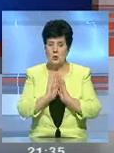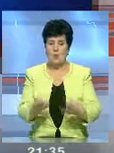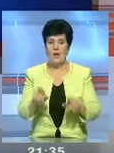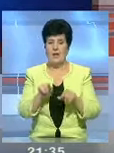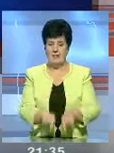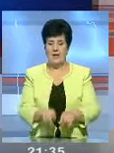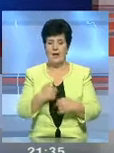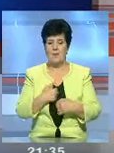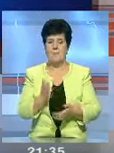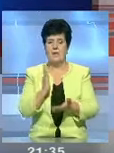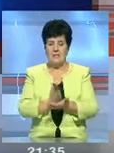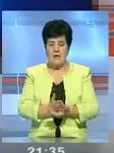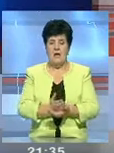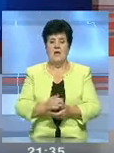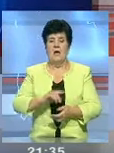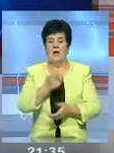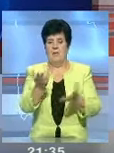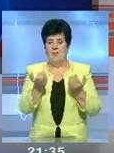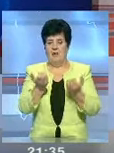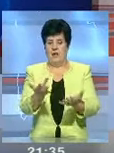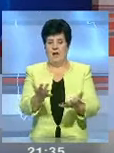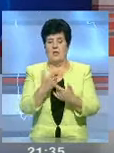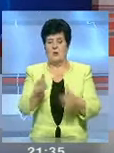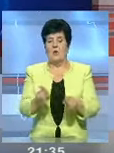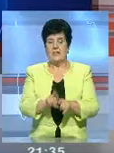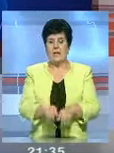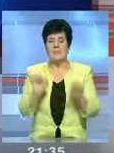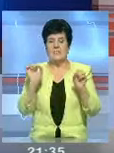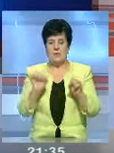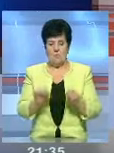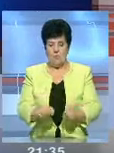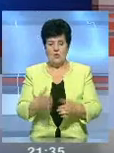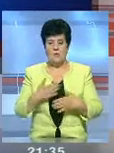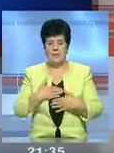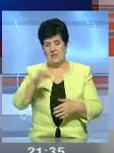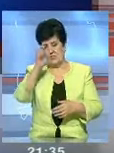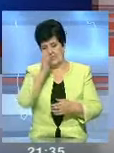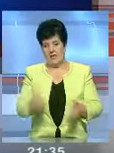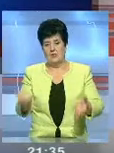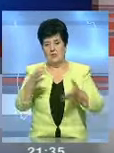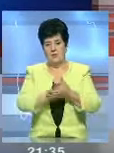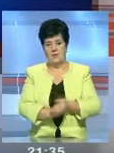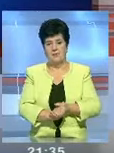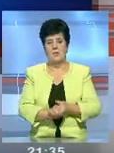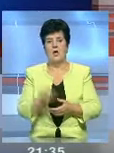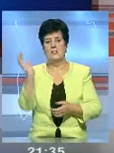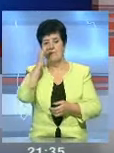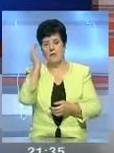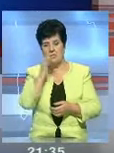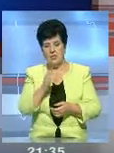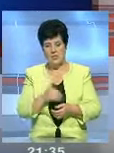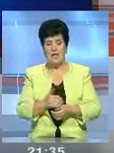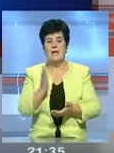станем привлекательными для других, и только так мы сможем и нашу страну объединить вместе с Приднестровьем. Станем